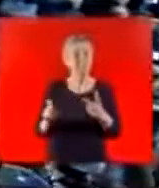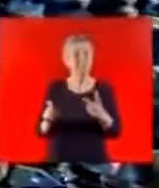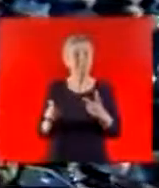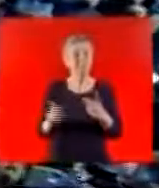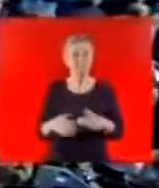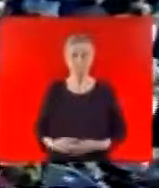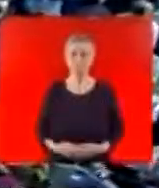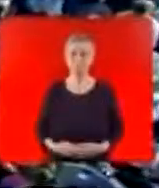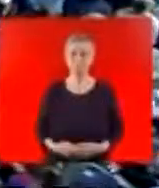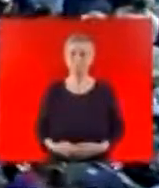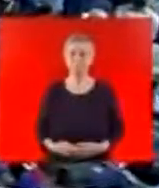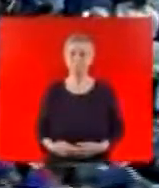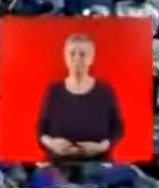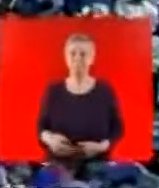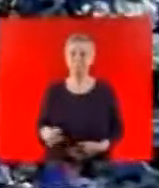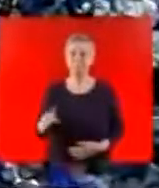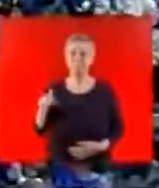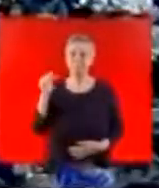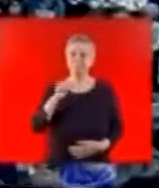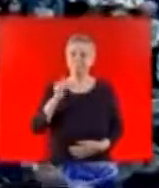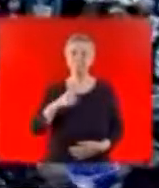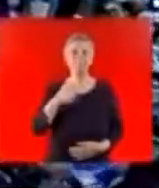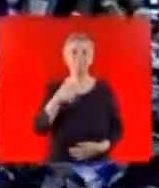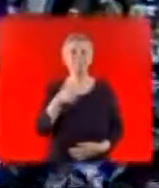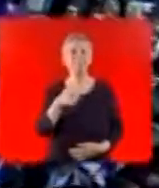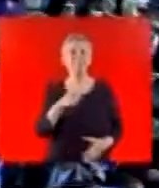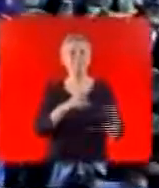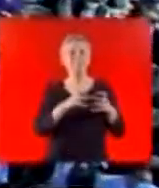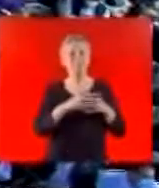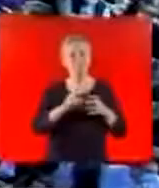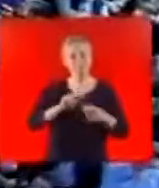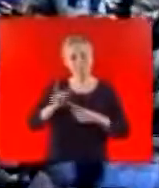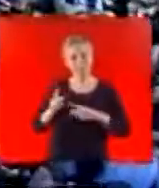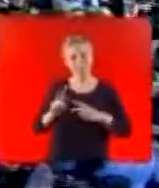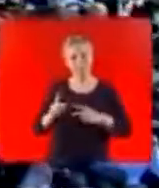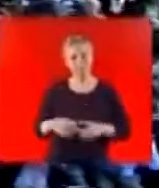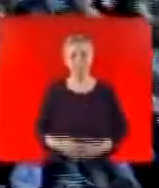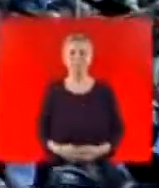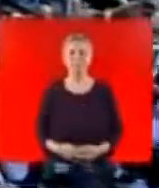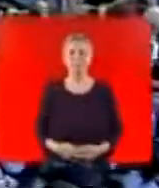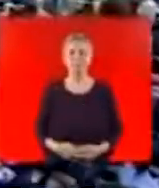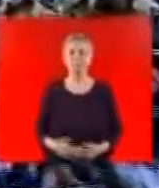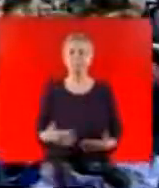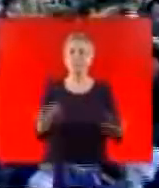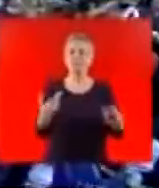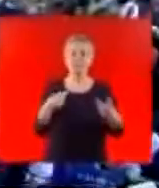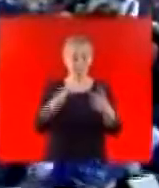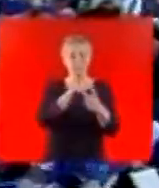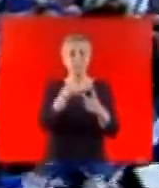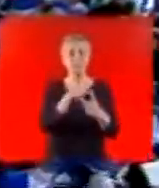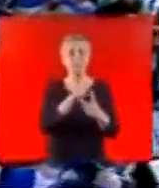βγάζουν πέρα, τους μικρούς και μεσαίους επιχειρηματίες που πνίγονται στα χρέη, τους νέους ανθρώπους που τους κλέβουν το μέλλον, τους συνταξιούχους